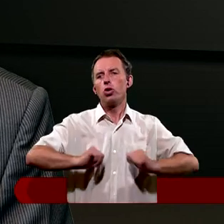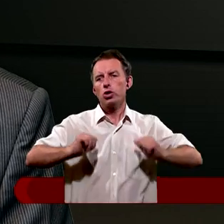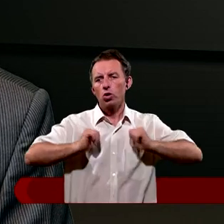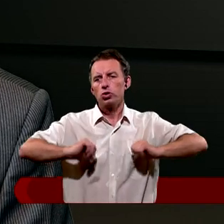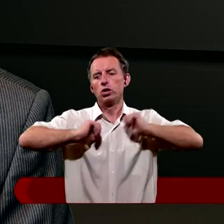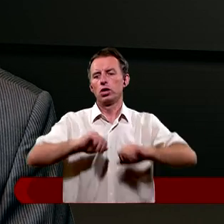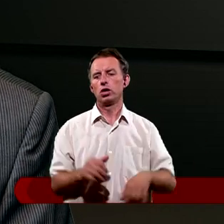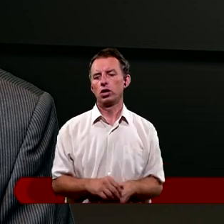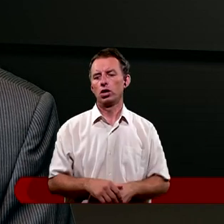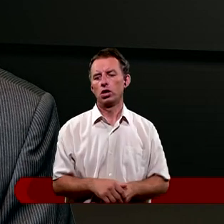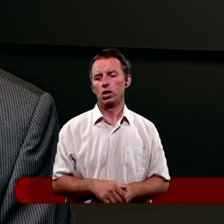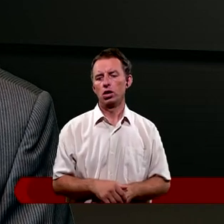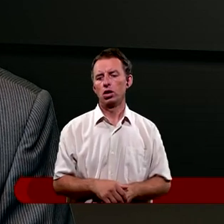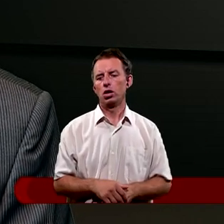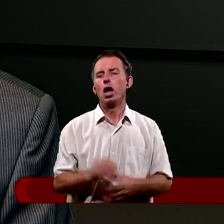oczekując